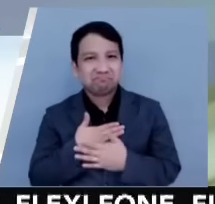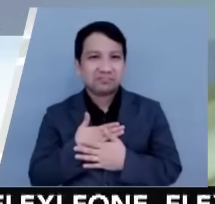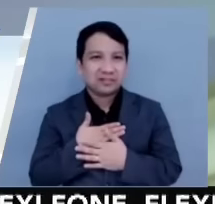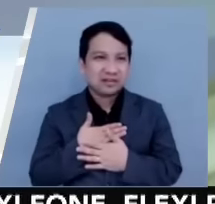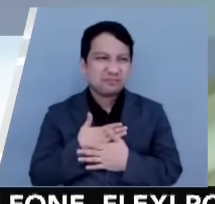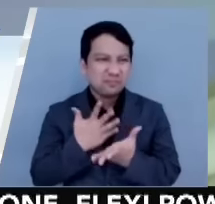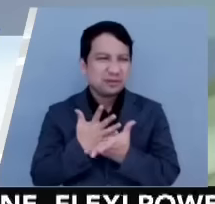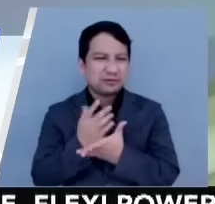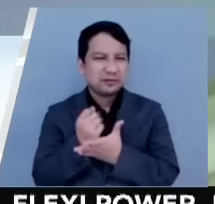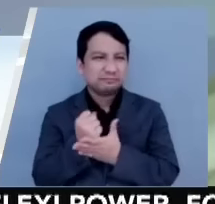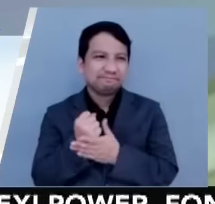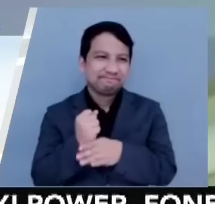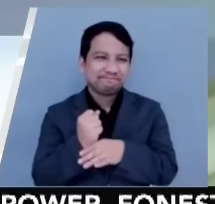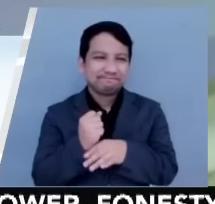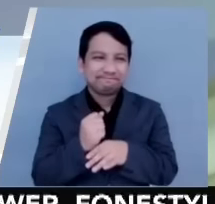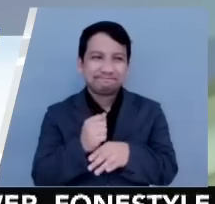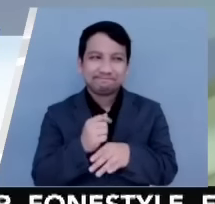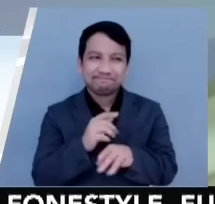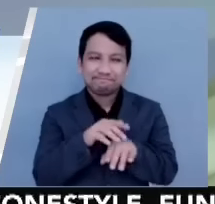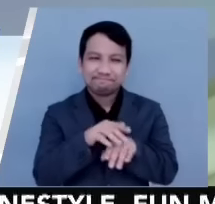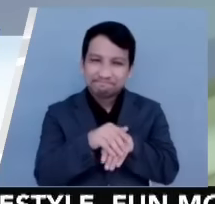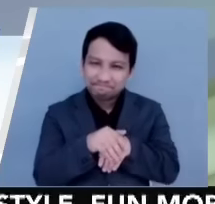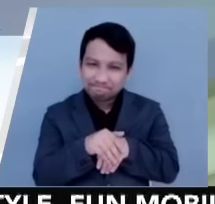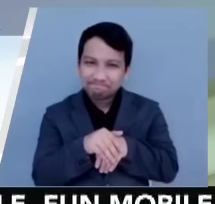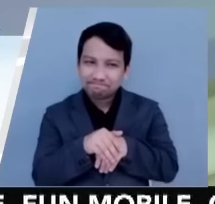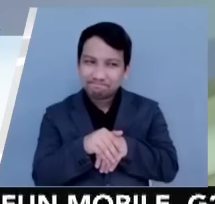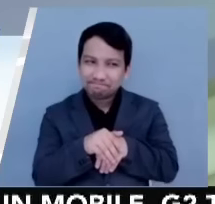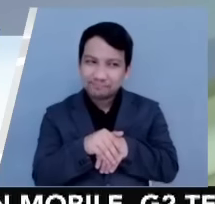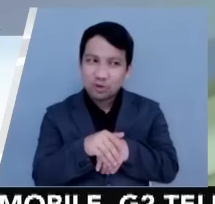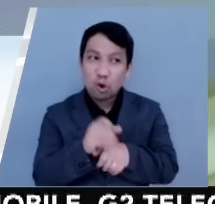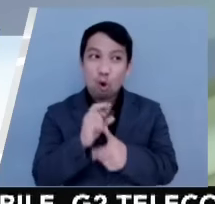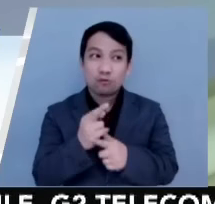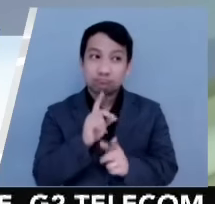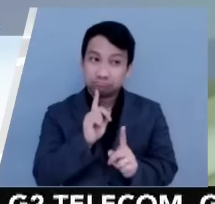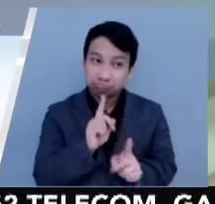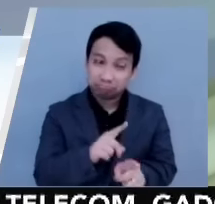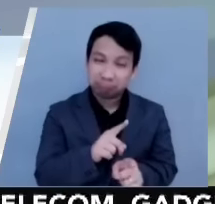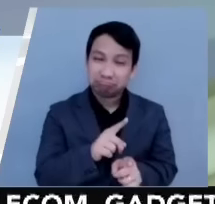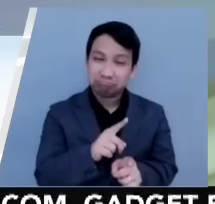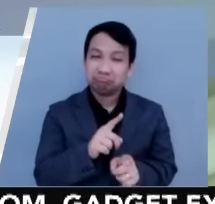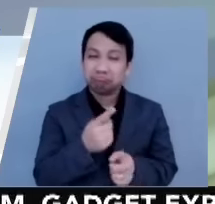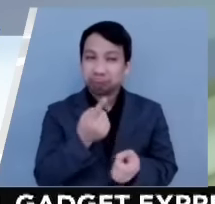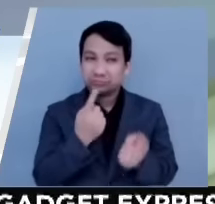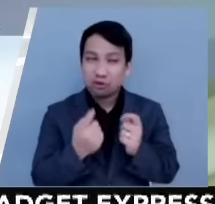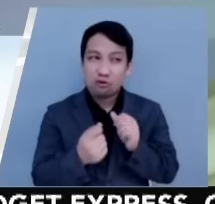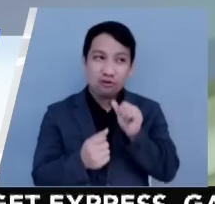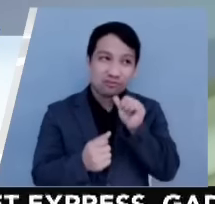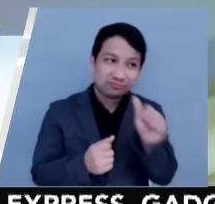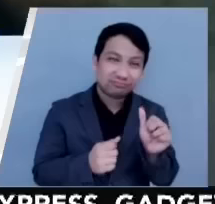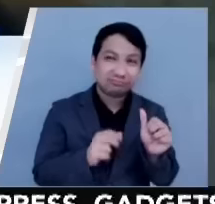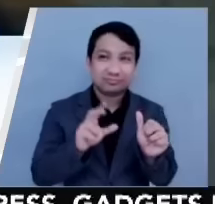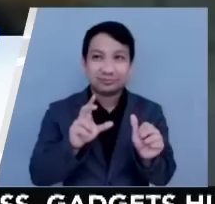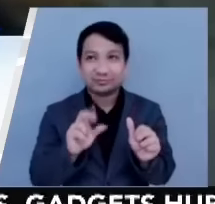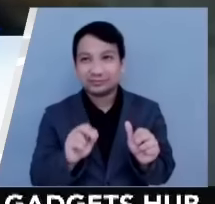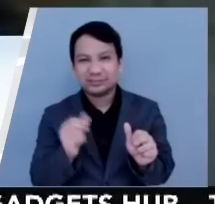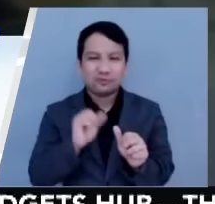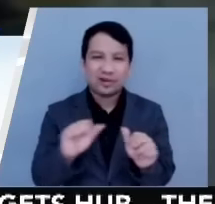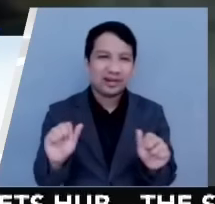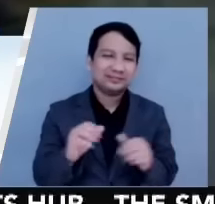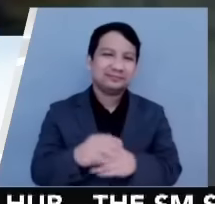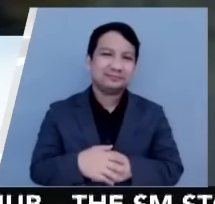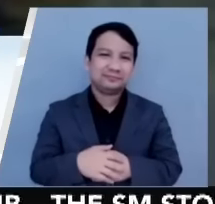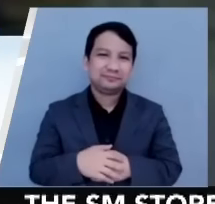to not answer or to answer questions or to deny nor confirm anything. I don't need